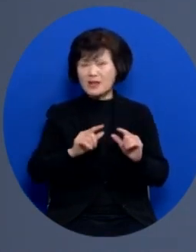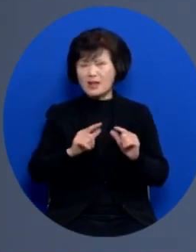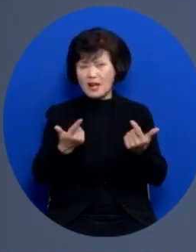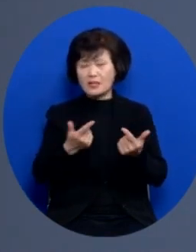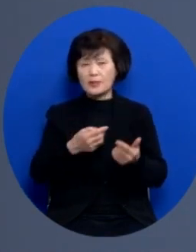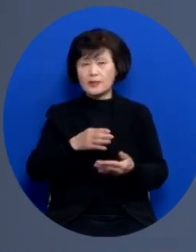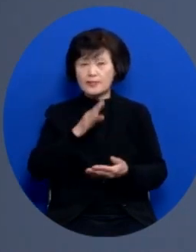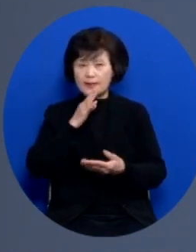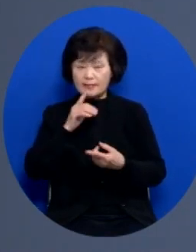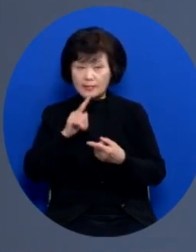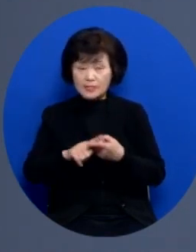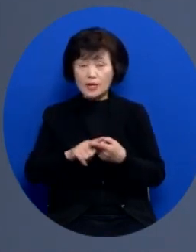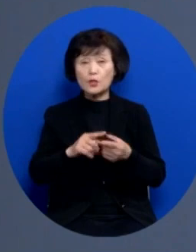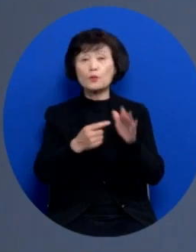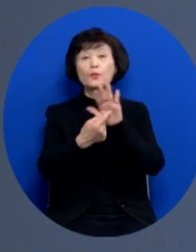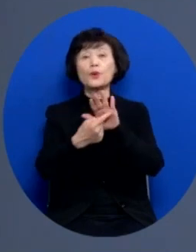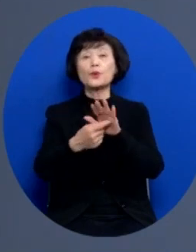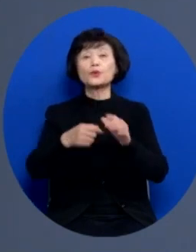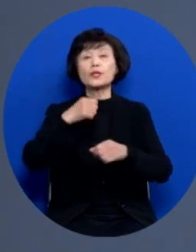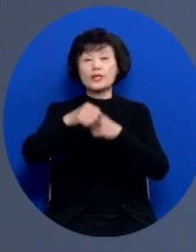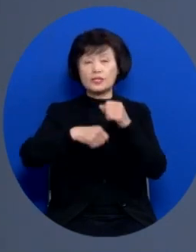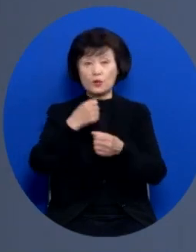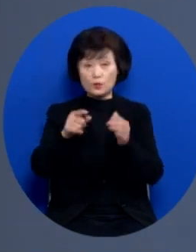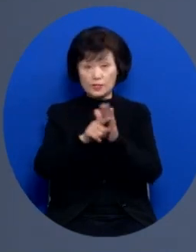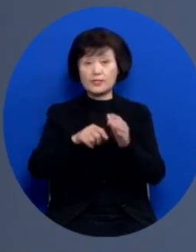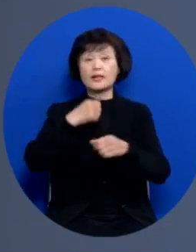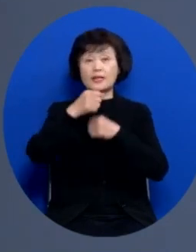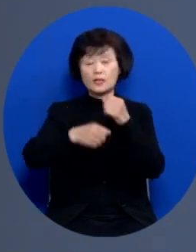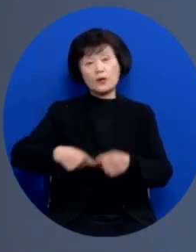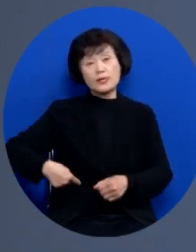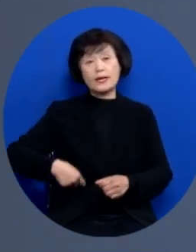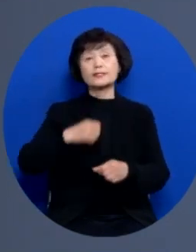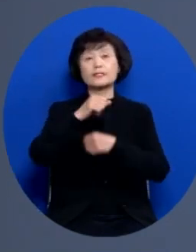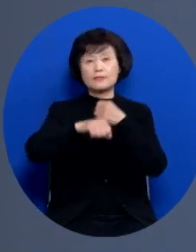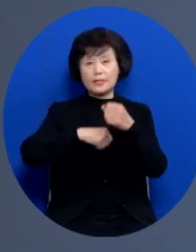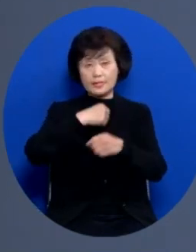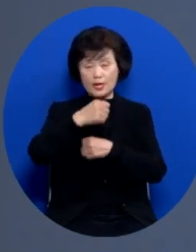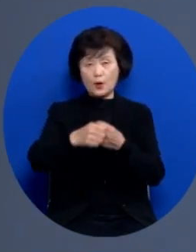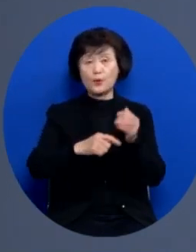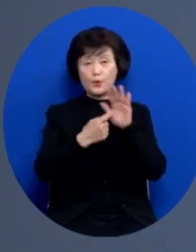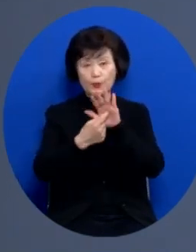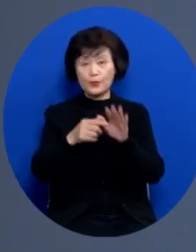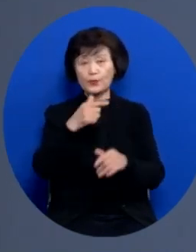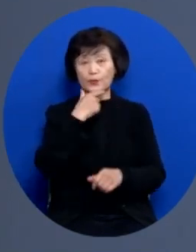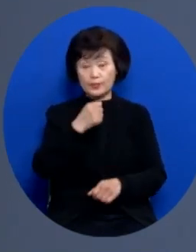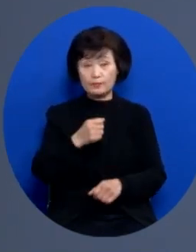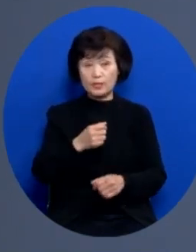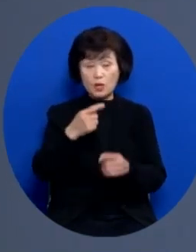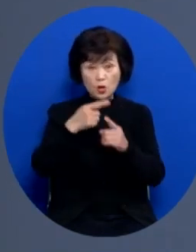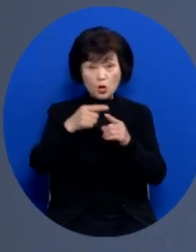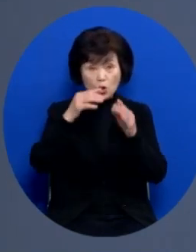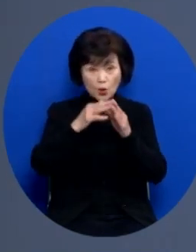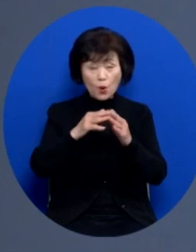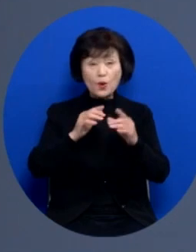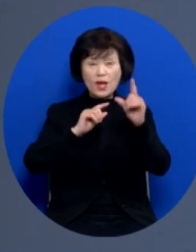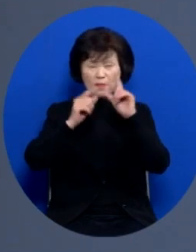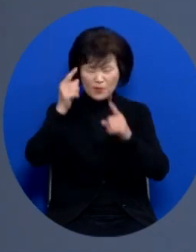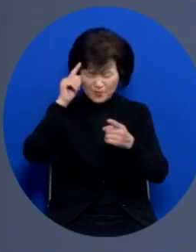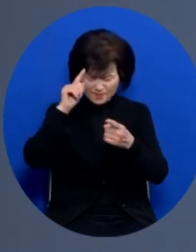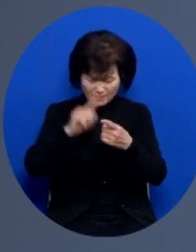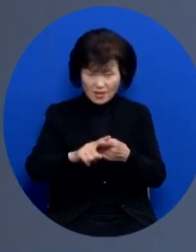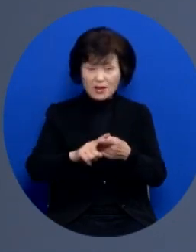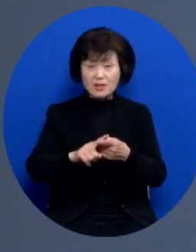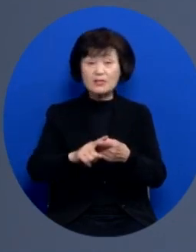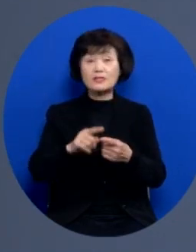당연한 우리의 표현의 자유고 신앙의 자유고 양심의 자유인 것입니다. 특별히 교회는 교회다운 역할을 하기 위해서